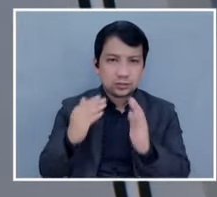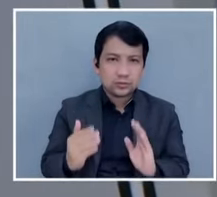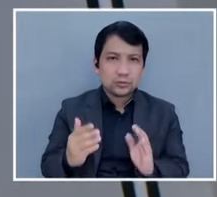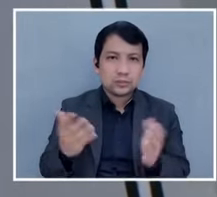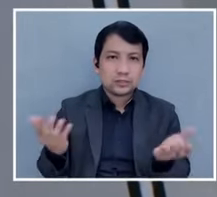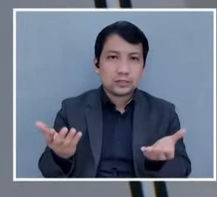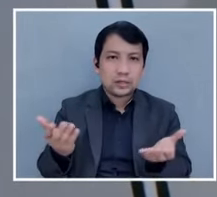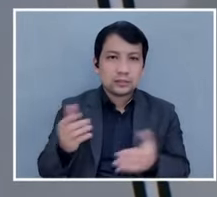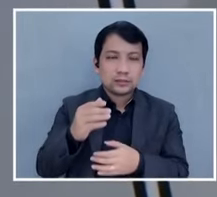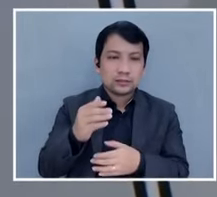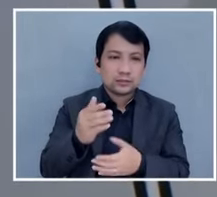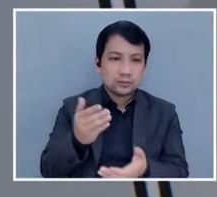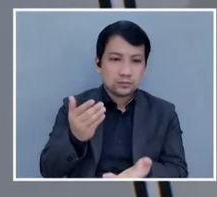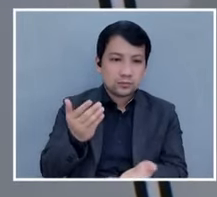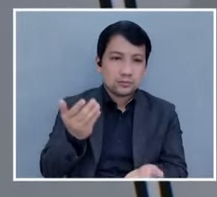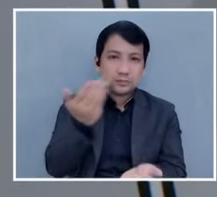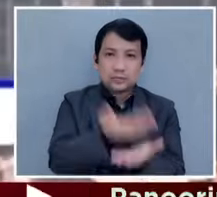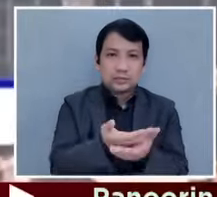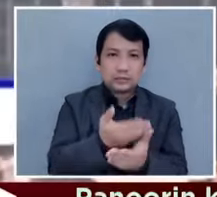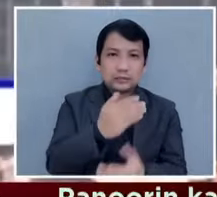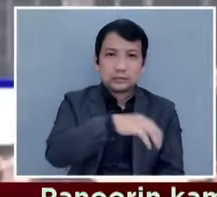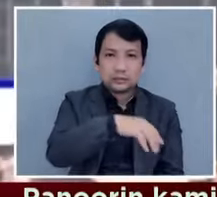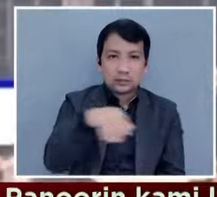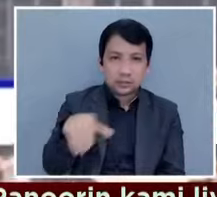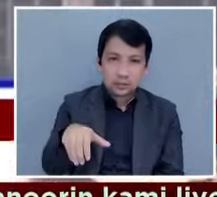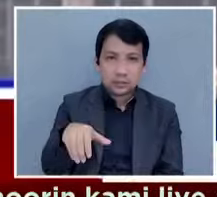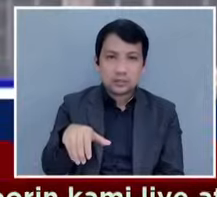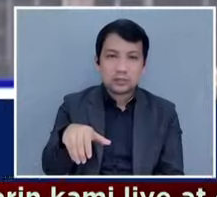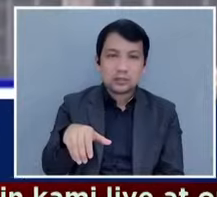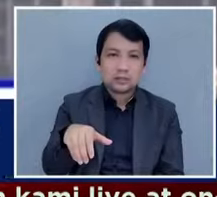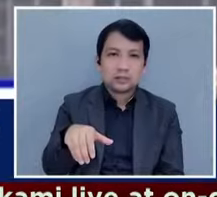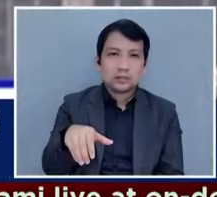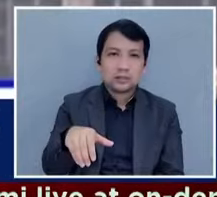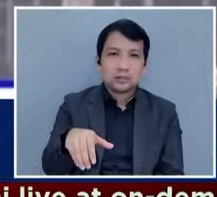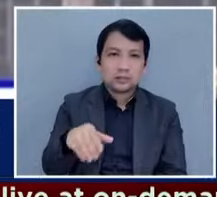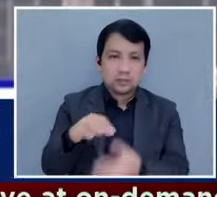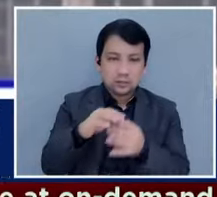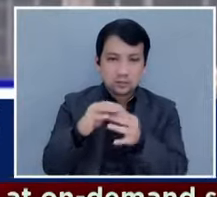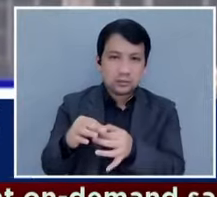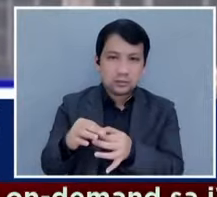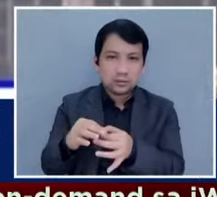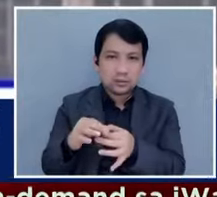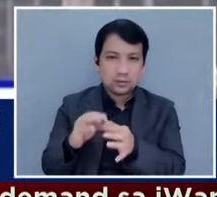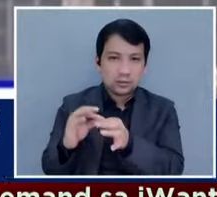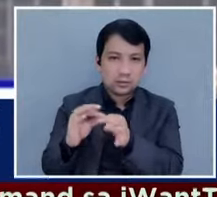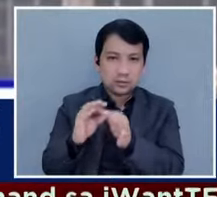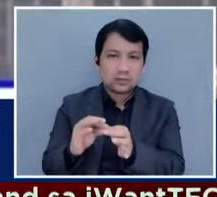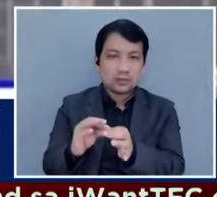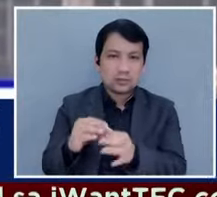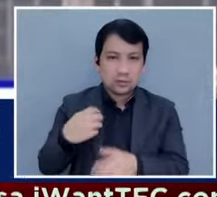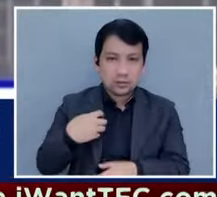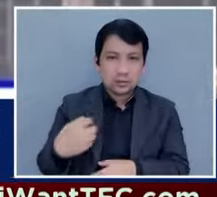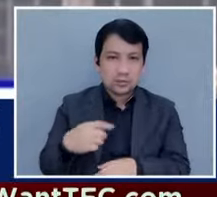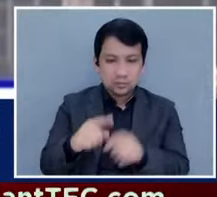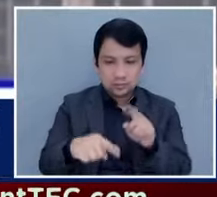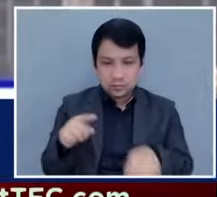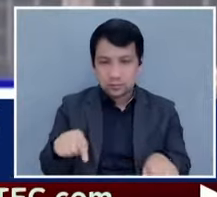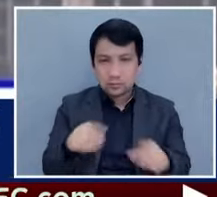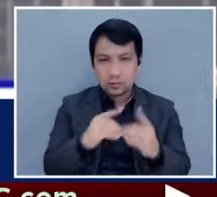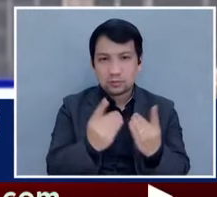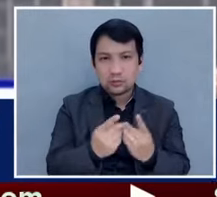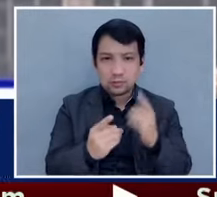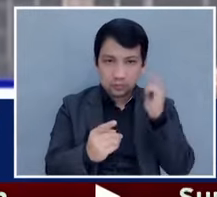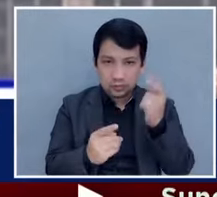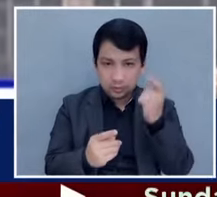Cagayan. Ayon po sa tagapagsalita ng AFP, nakikipag-ugnayan na sila sa pulisya at iba pang ahensya ng gobyerno